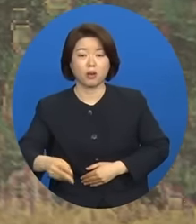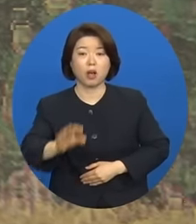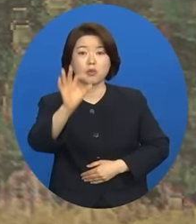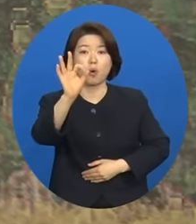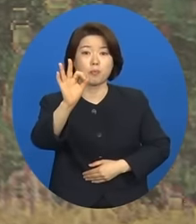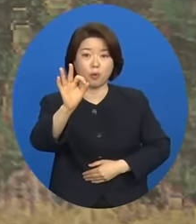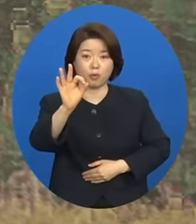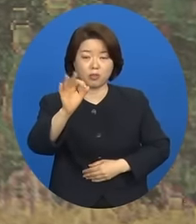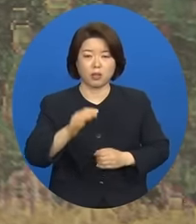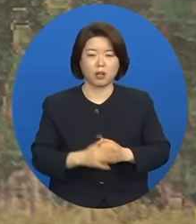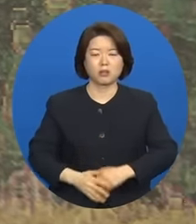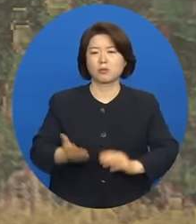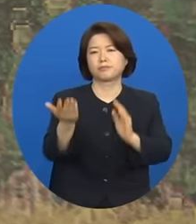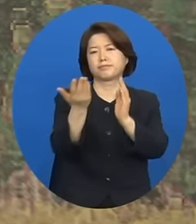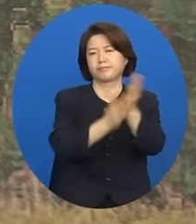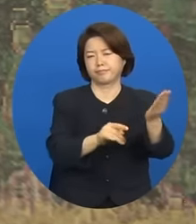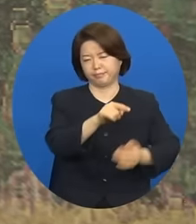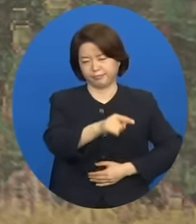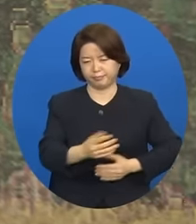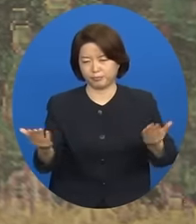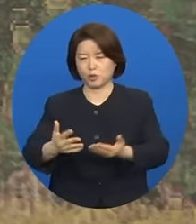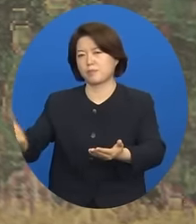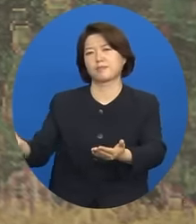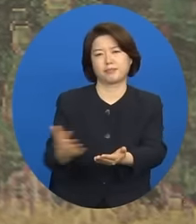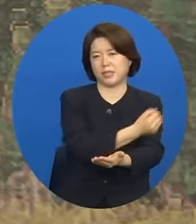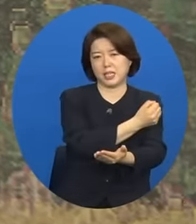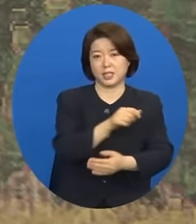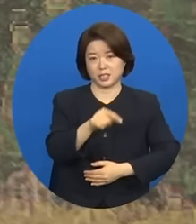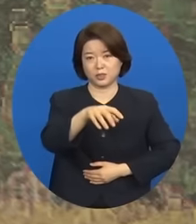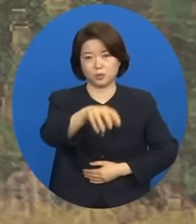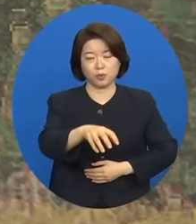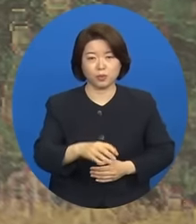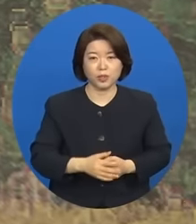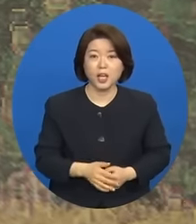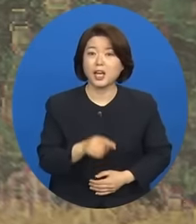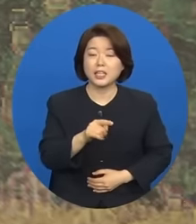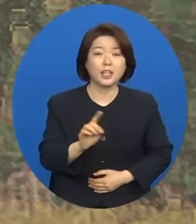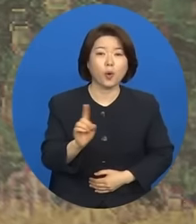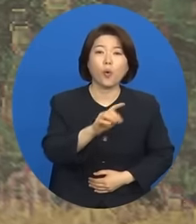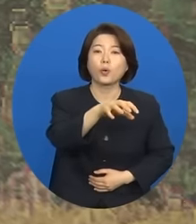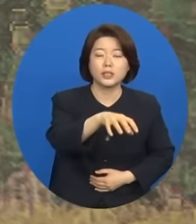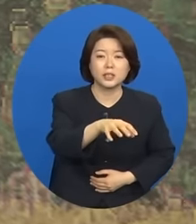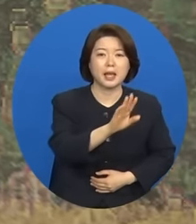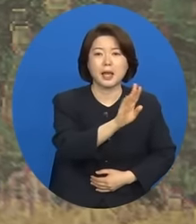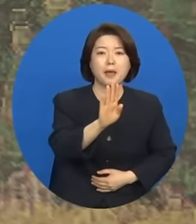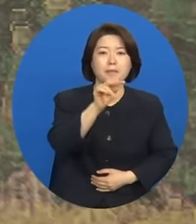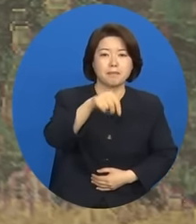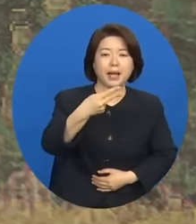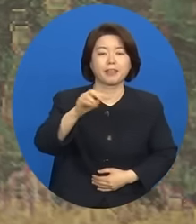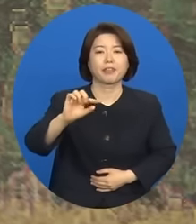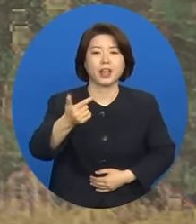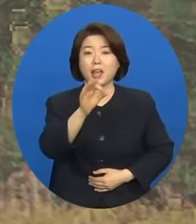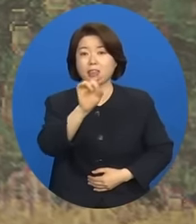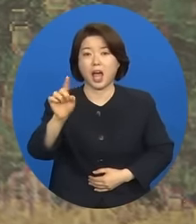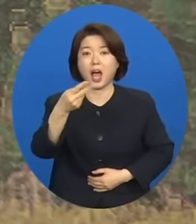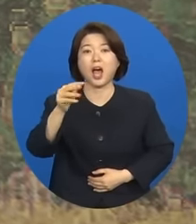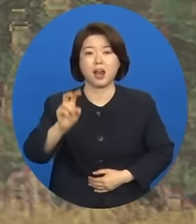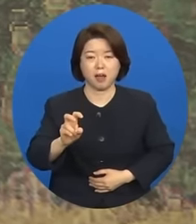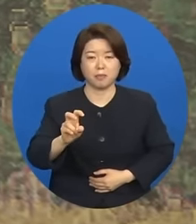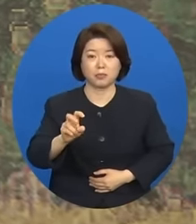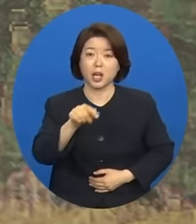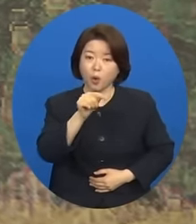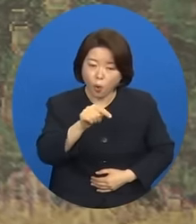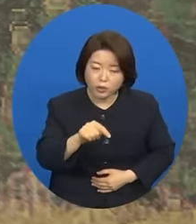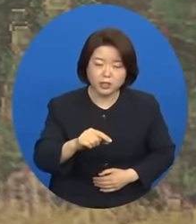번이나 바꾸는 부당한 노동 착취의 현장, 이것이 이 바딴 아람입니다. 그것이 20년의